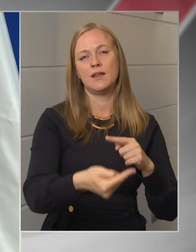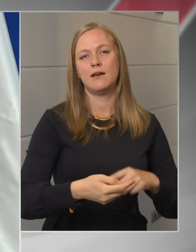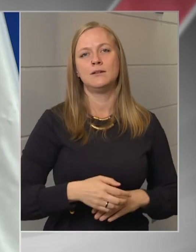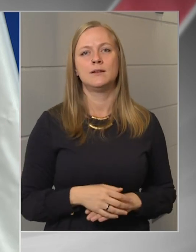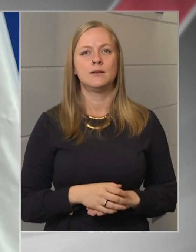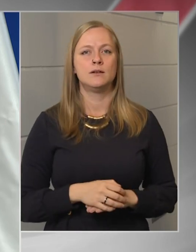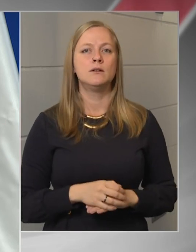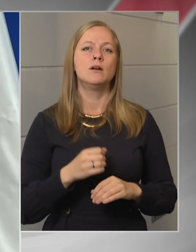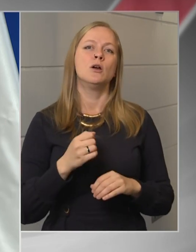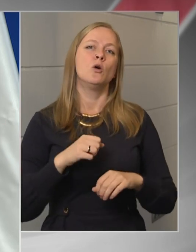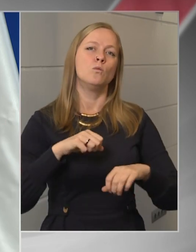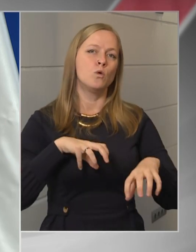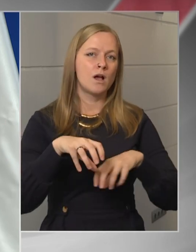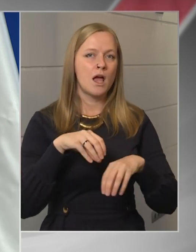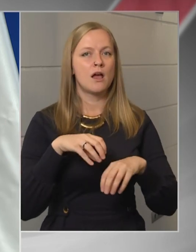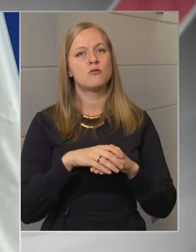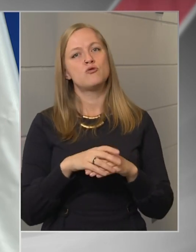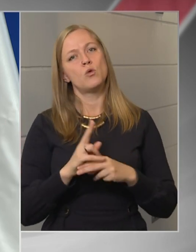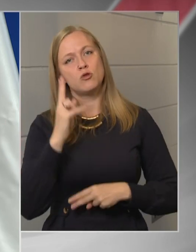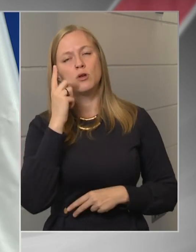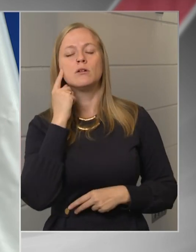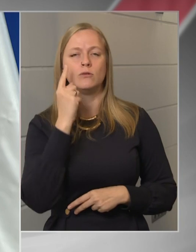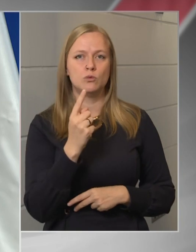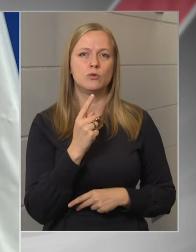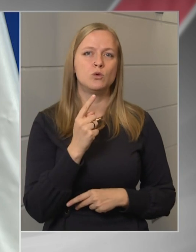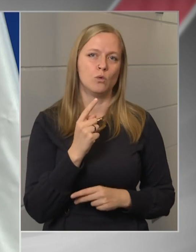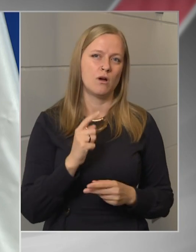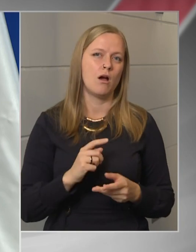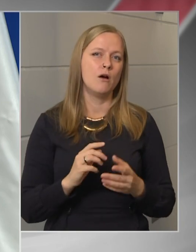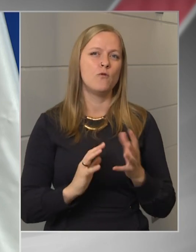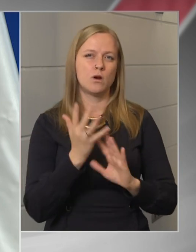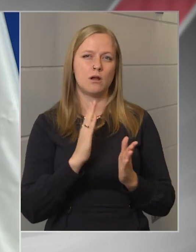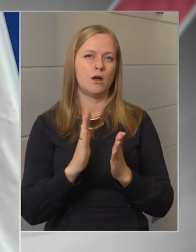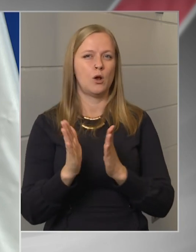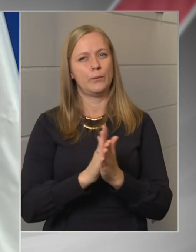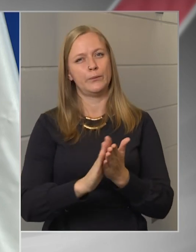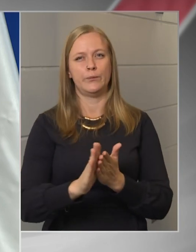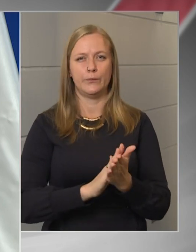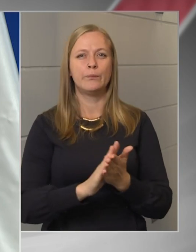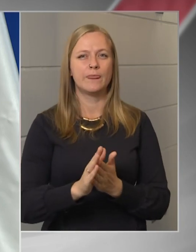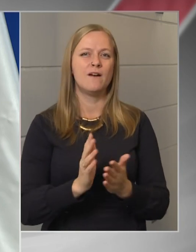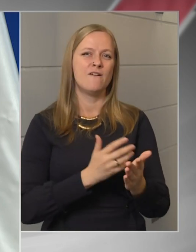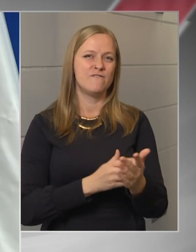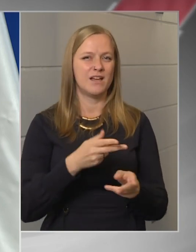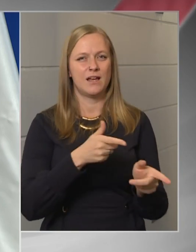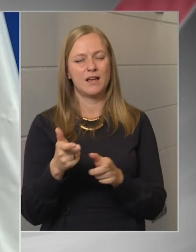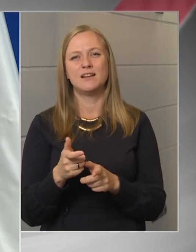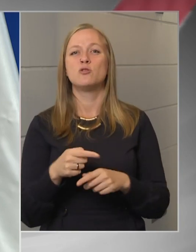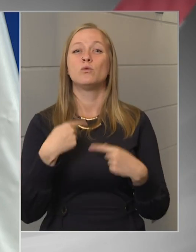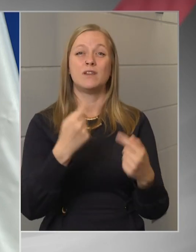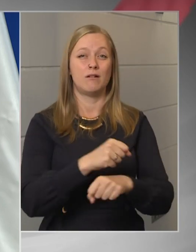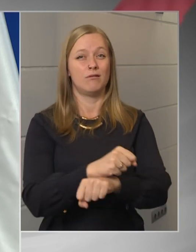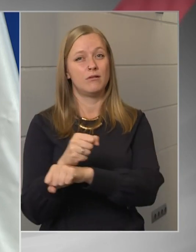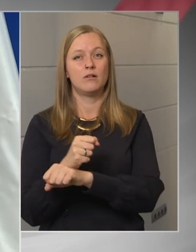munkásörségnek, ami tudjuk, hogy a forradalom vérbefolytásában és azt követő ellenállóknak a fizikai bántalmazásában milyen